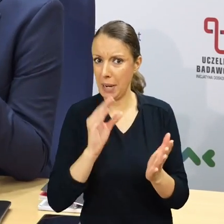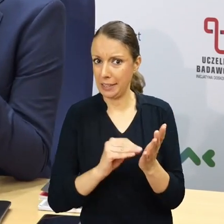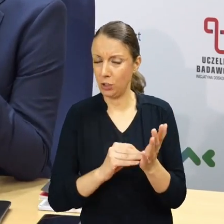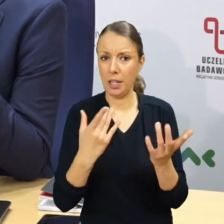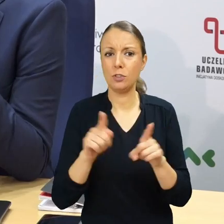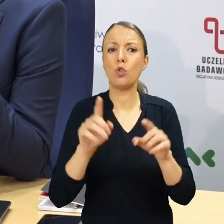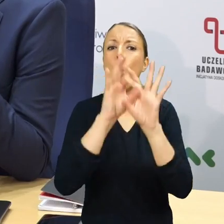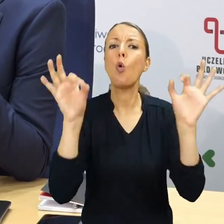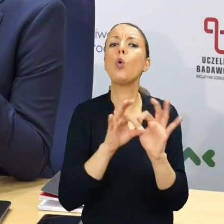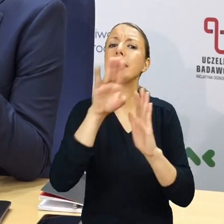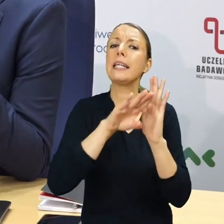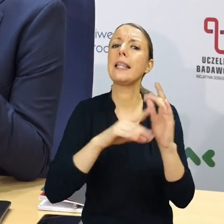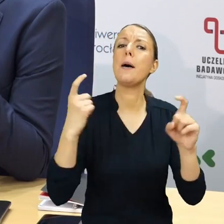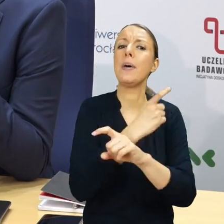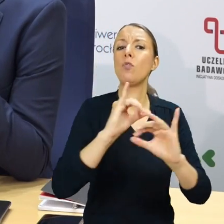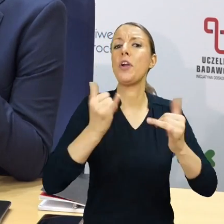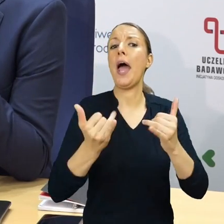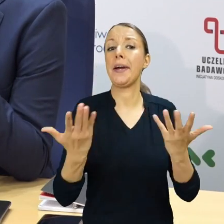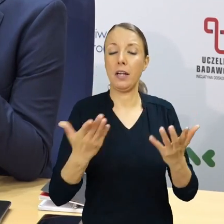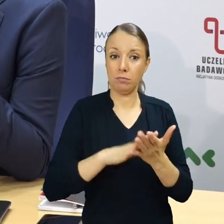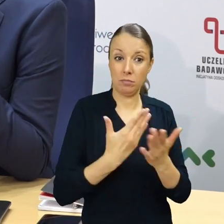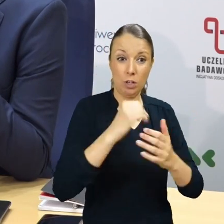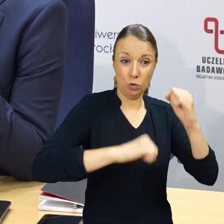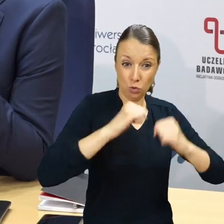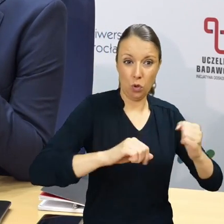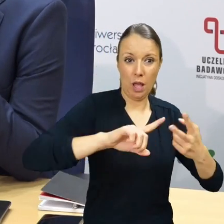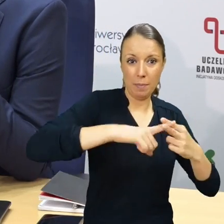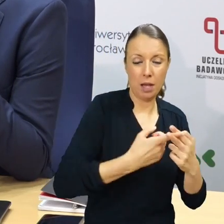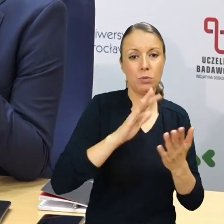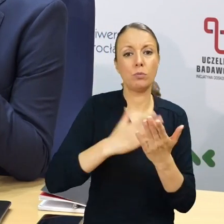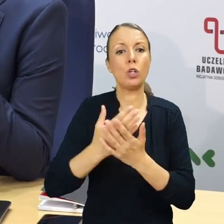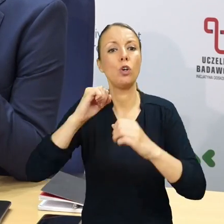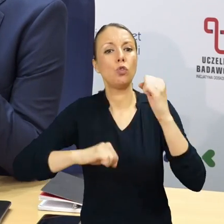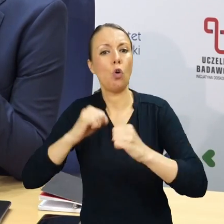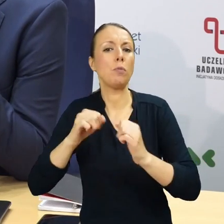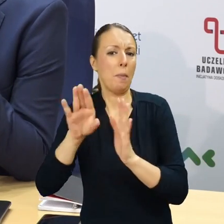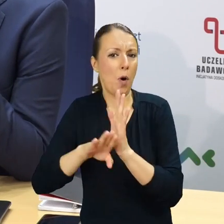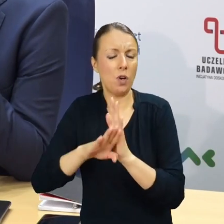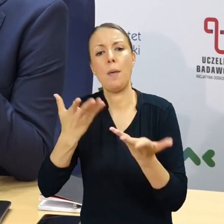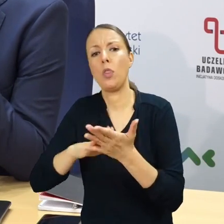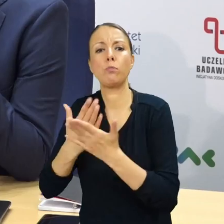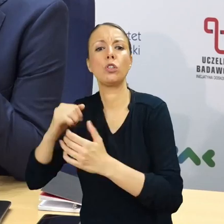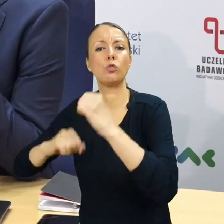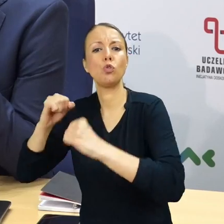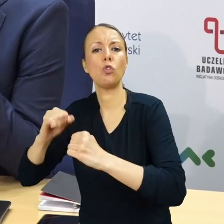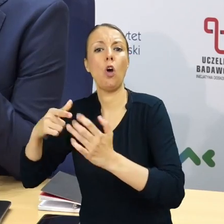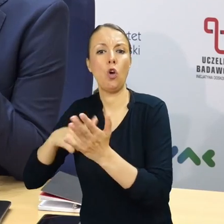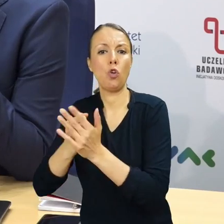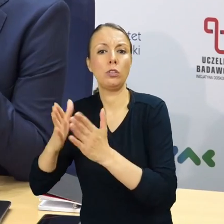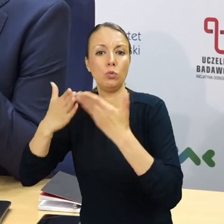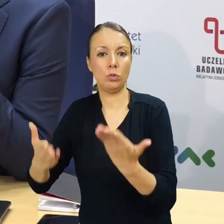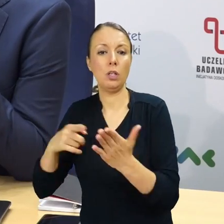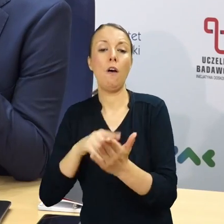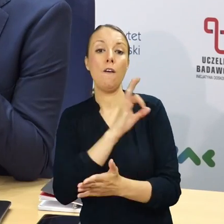sędzia administracyjny Sądu Powszechnego czy sędzia konstytucyjny jest w stanie abdykować z roli, którą bądź co